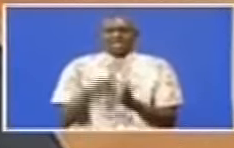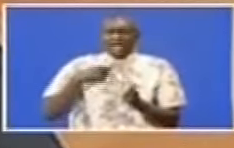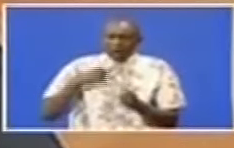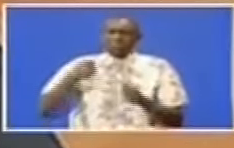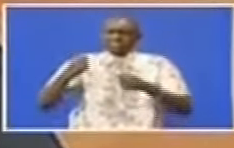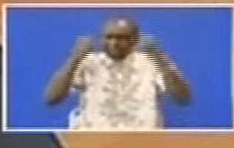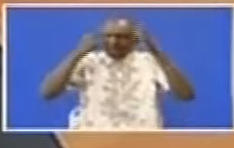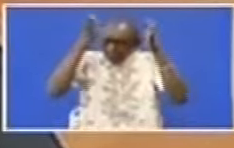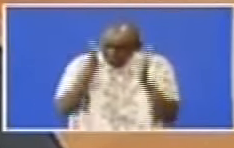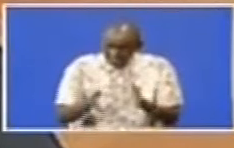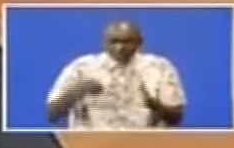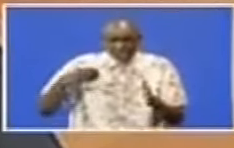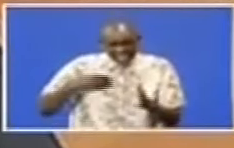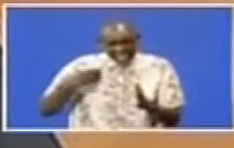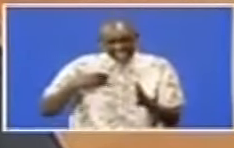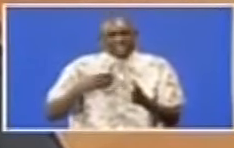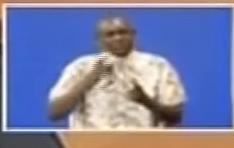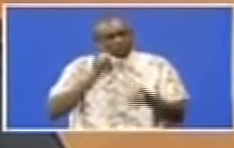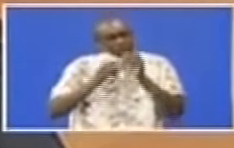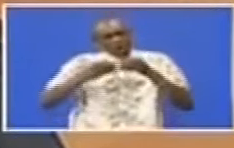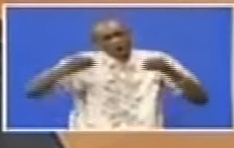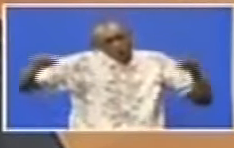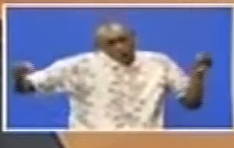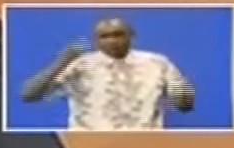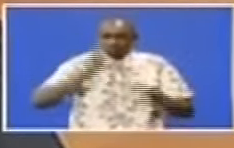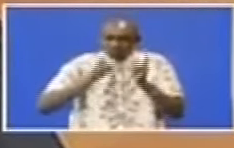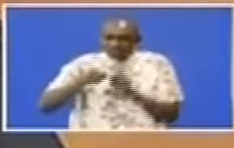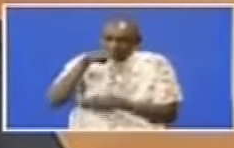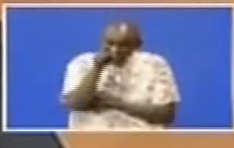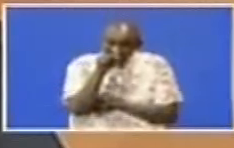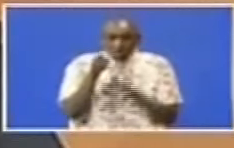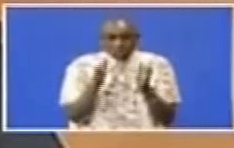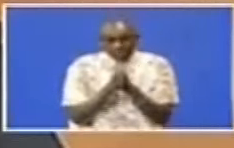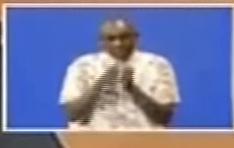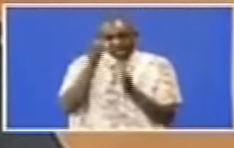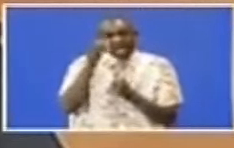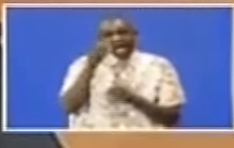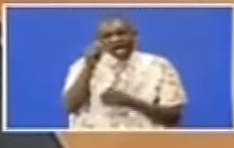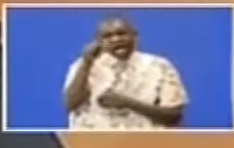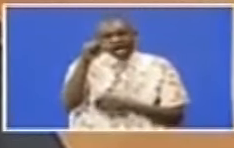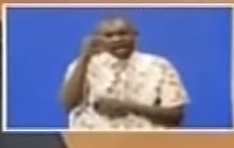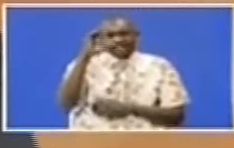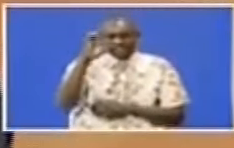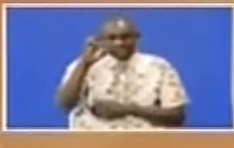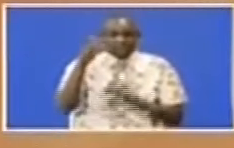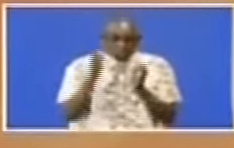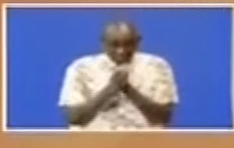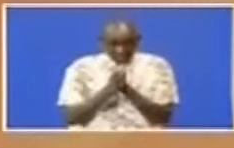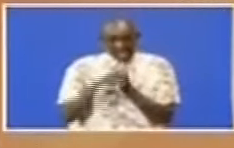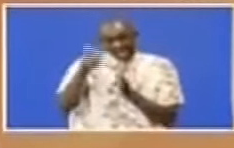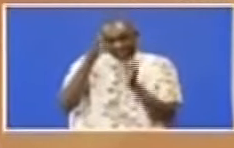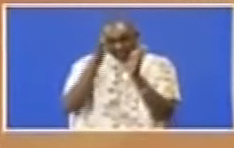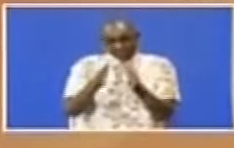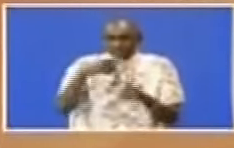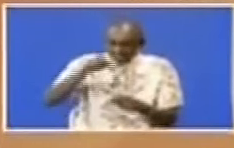bingwa wa dunia katika mbio za nyika Geoffrey Kamworor ndiye na Alice Aprot ndio washindi wa mbio za kitaifa za